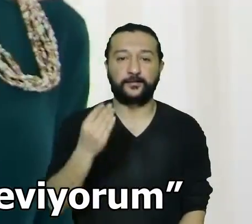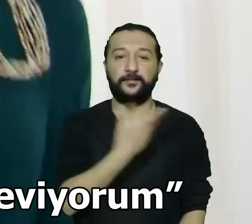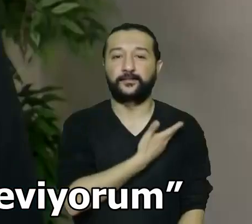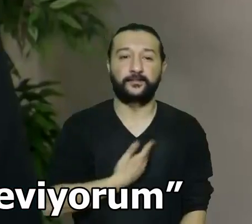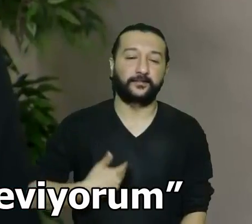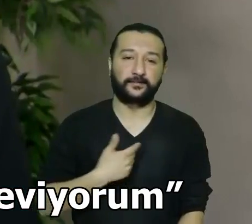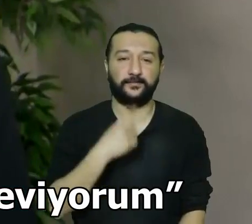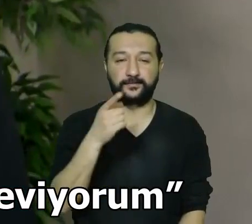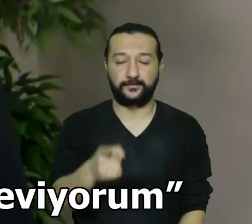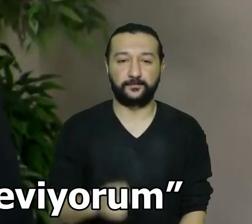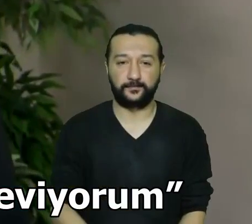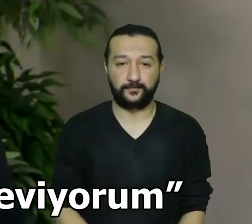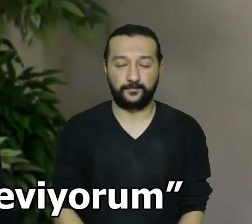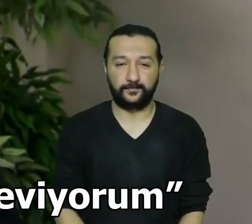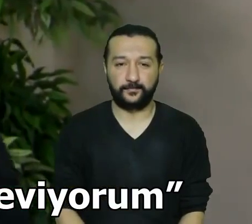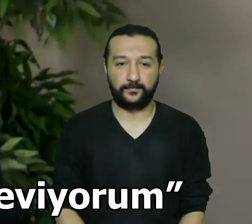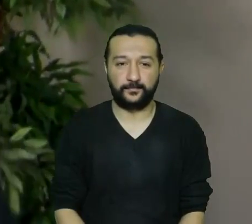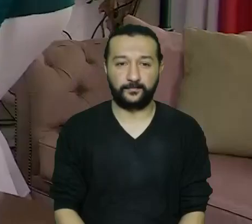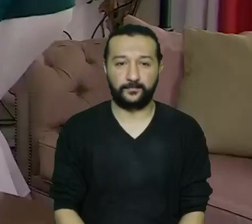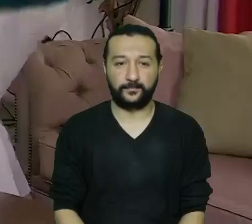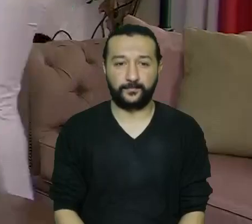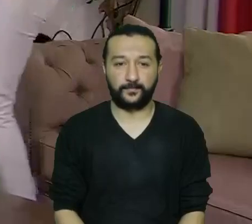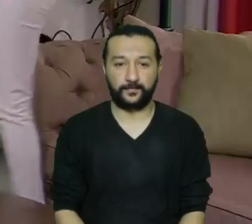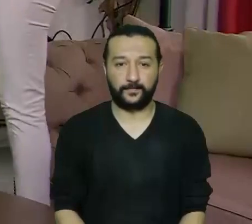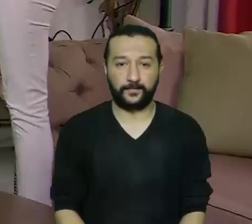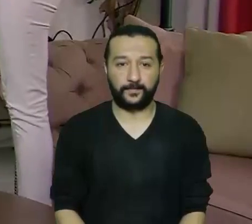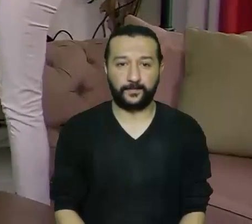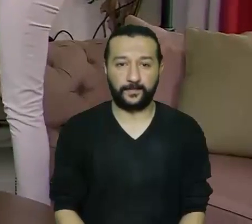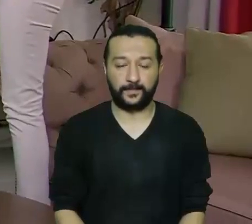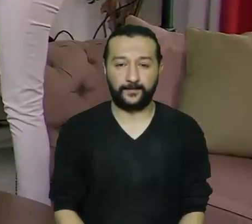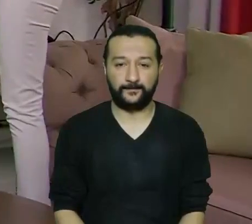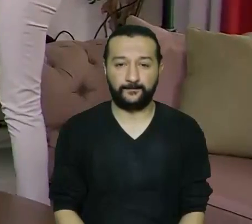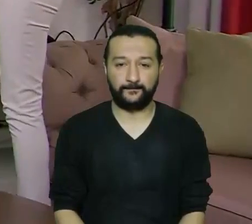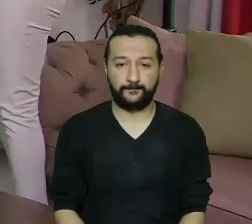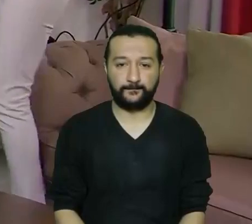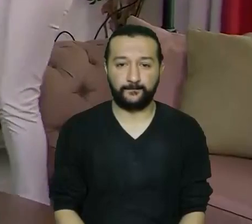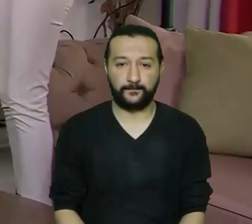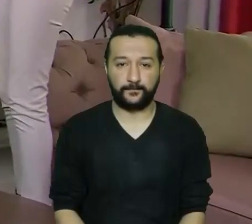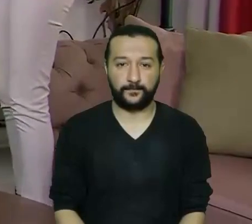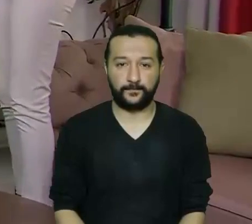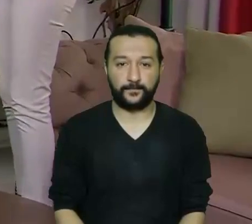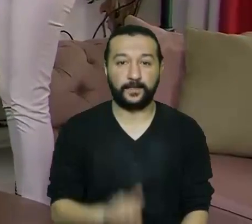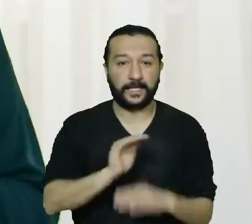çok seviyorum. Nurhan koltuğa yıkıldı, kendinden geçmek üzere.